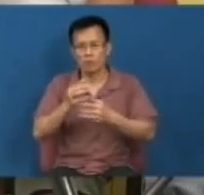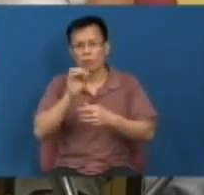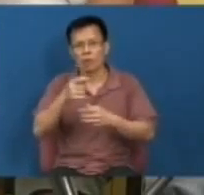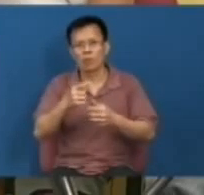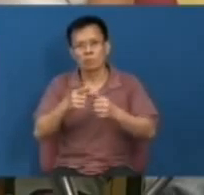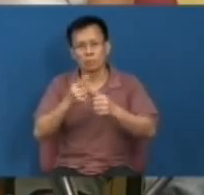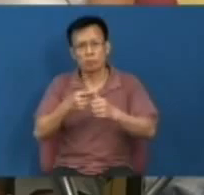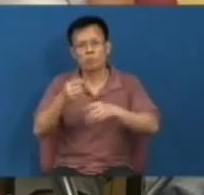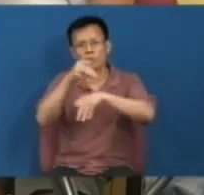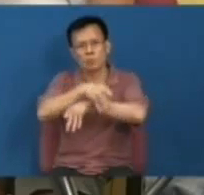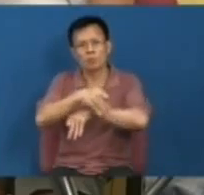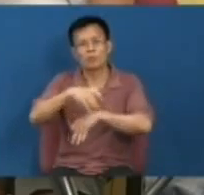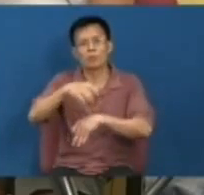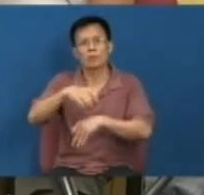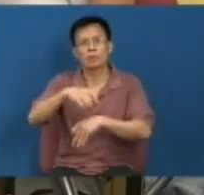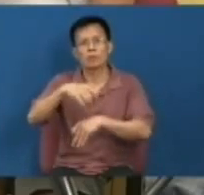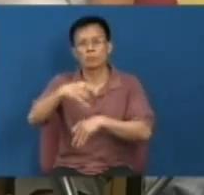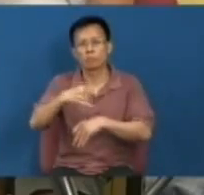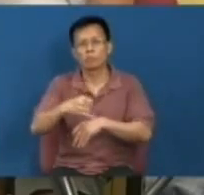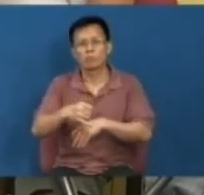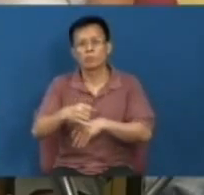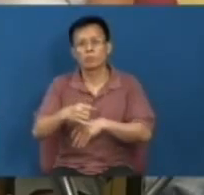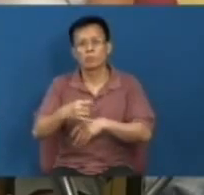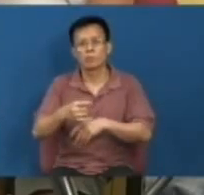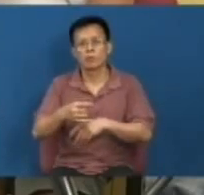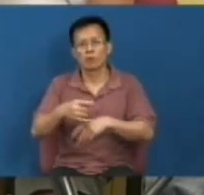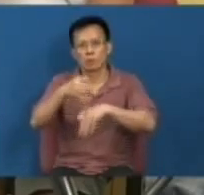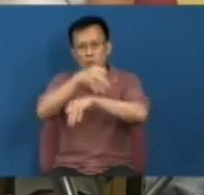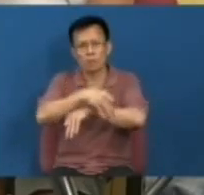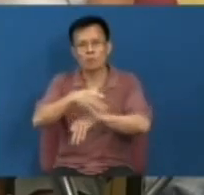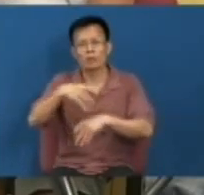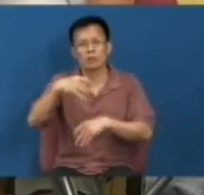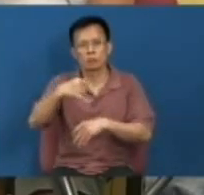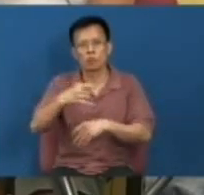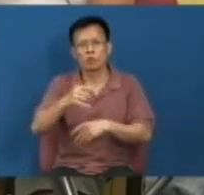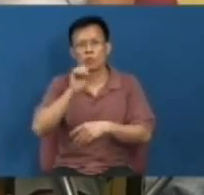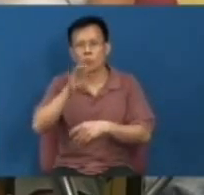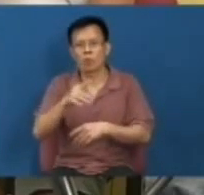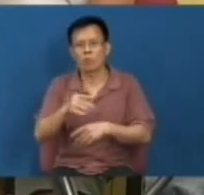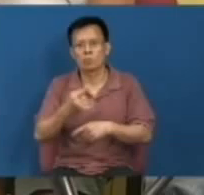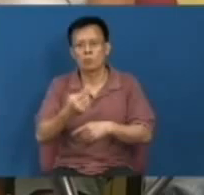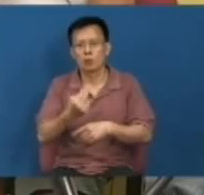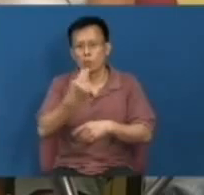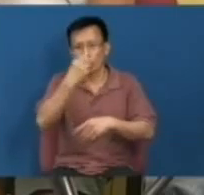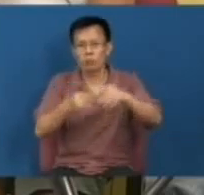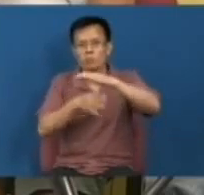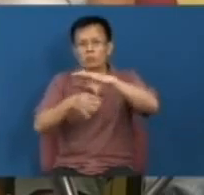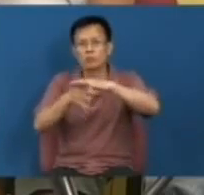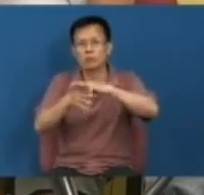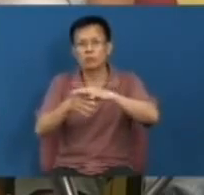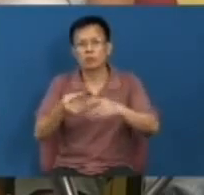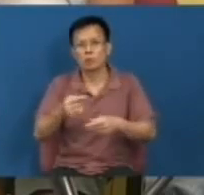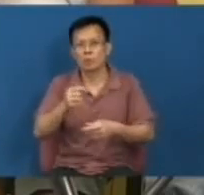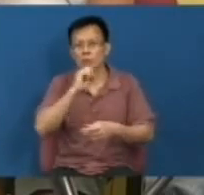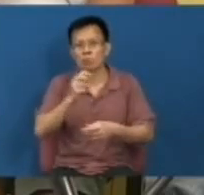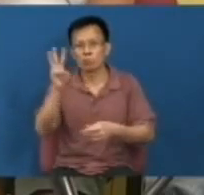即係2006年2月17日登記唔到，咁佢就話我哋空置，咁空置咧，咁我有水費單、電費單交咗出嚟嘅，咁